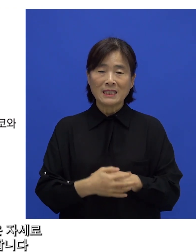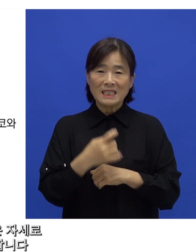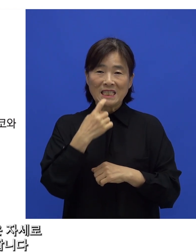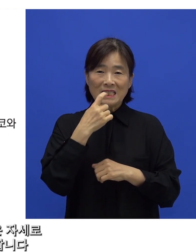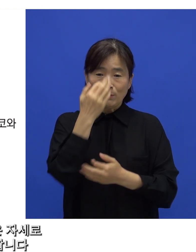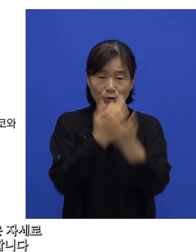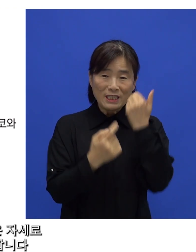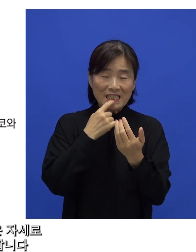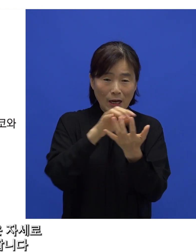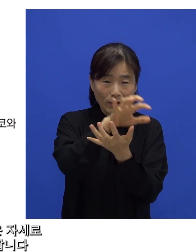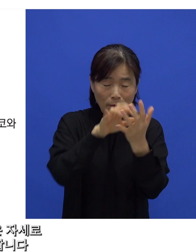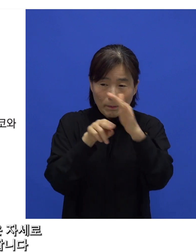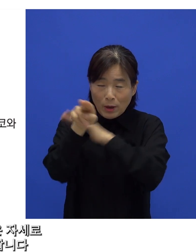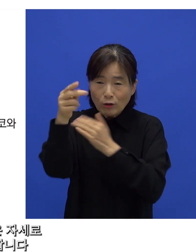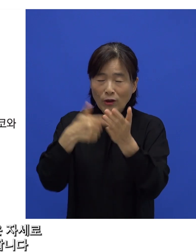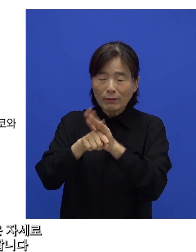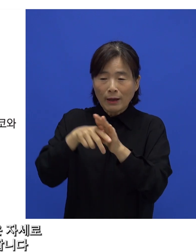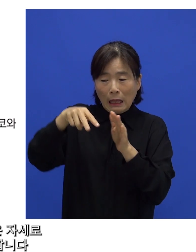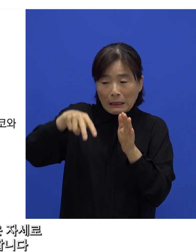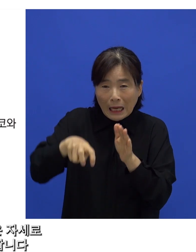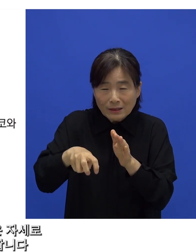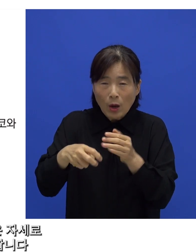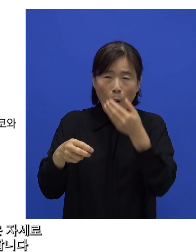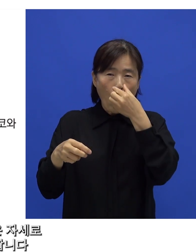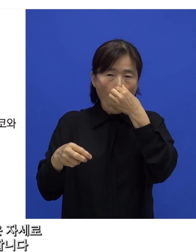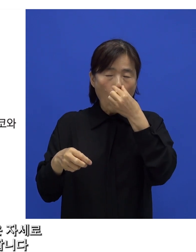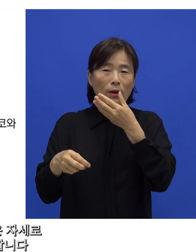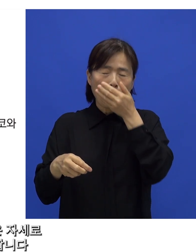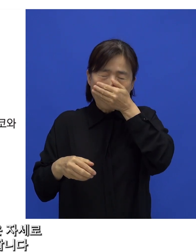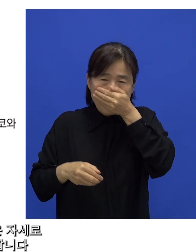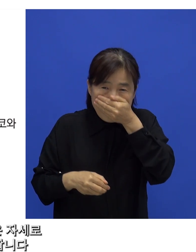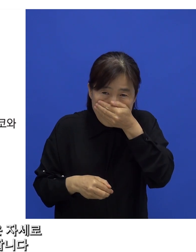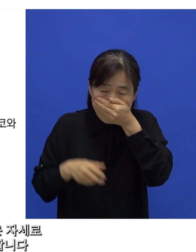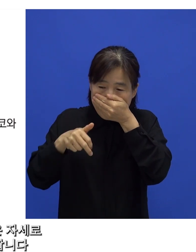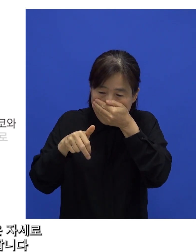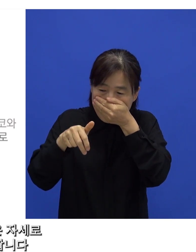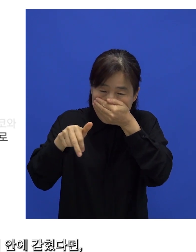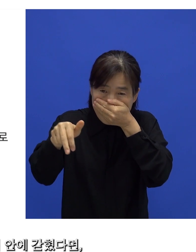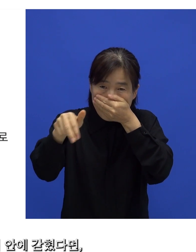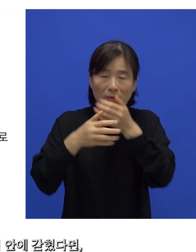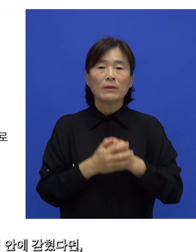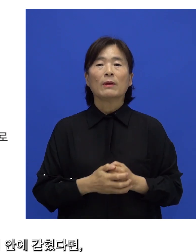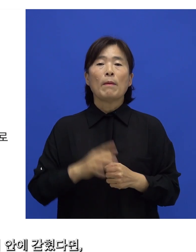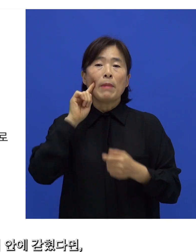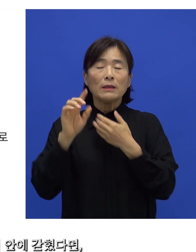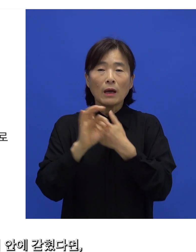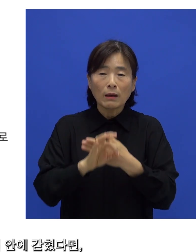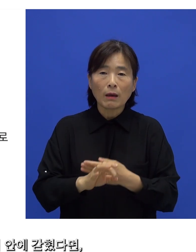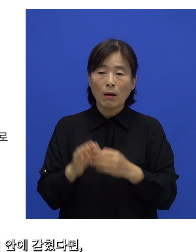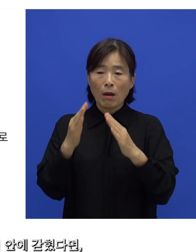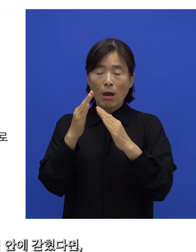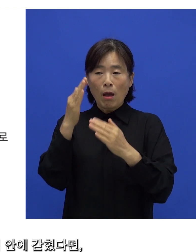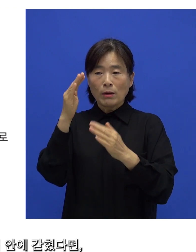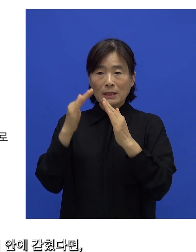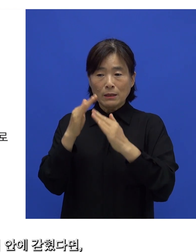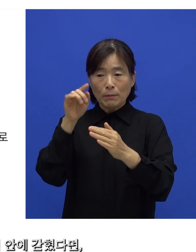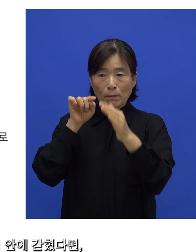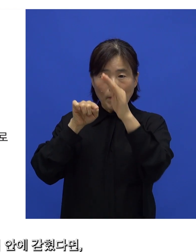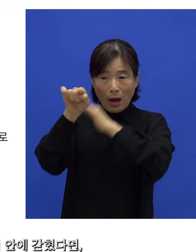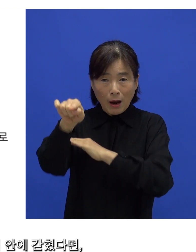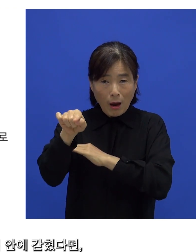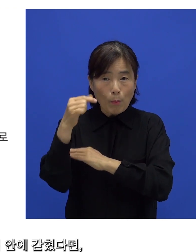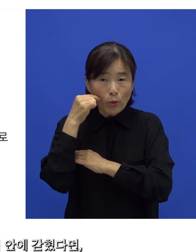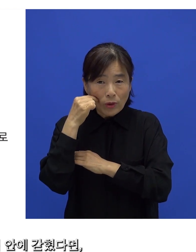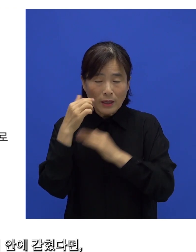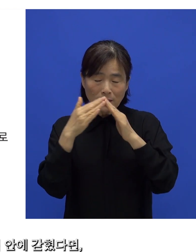연기를 피하기 위해 낮은 자세로 코와 입을 막고 이동합니다. 만약에 밖으로 피하지 못해서